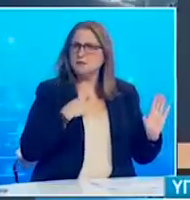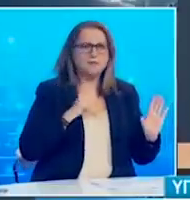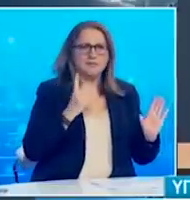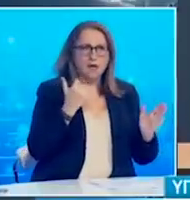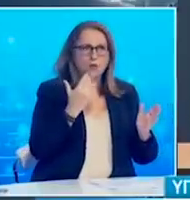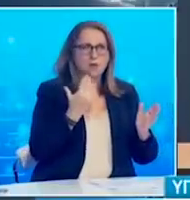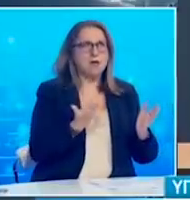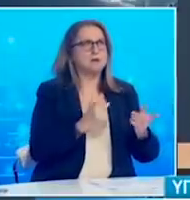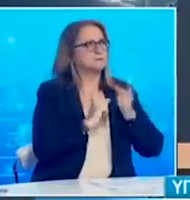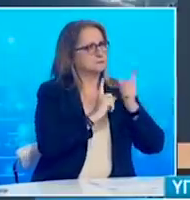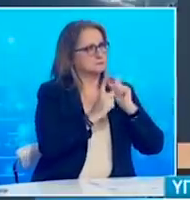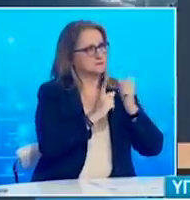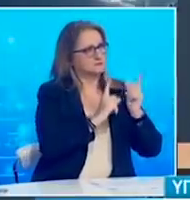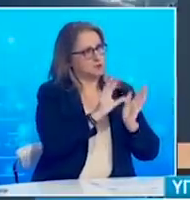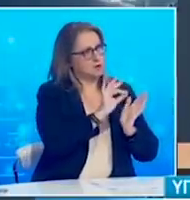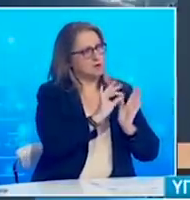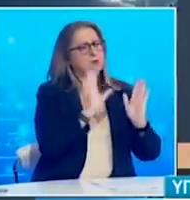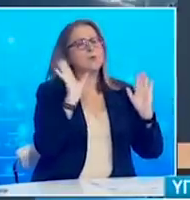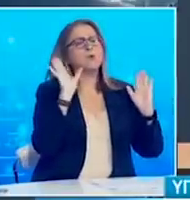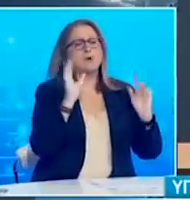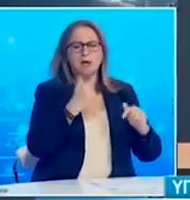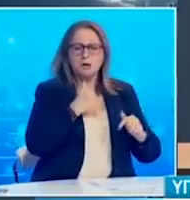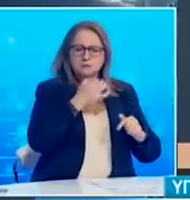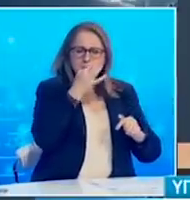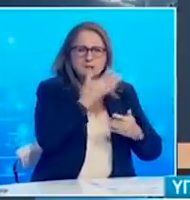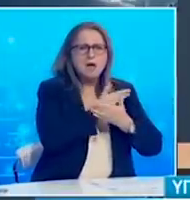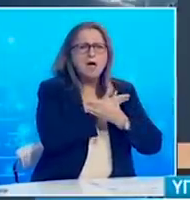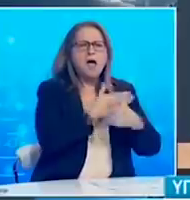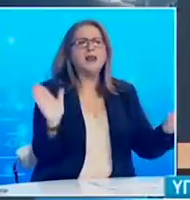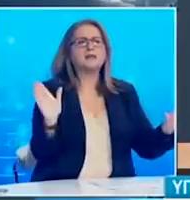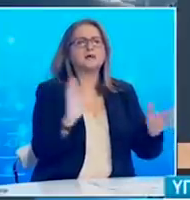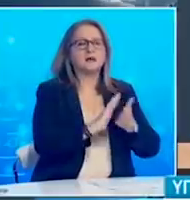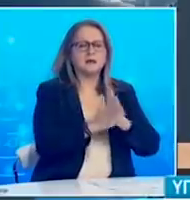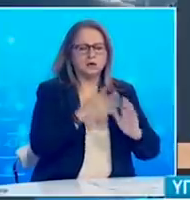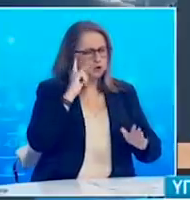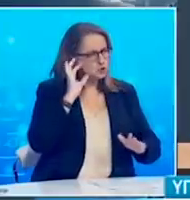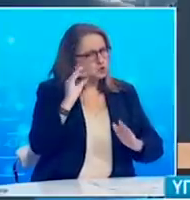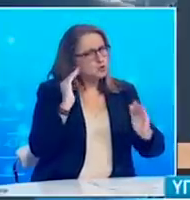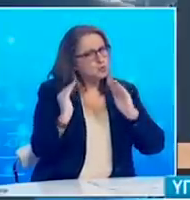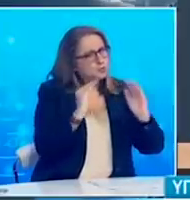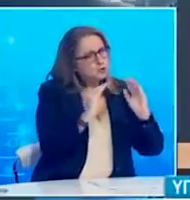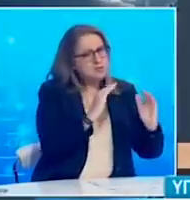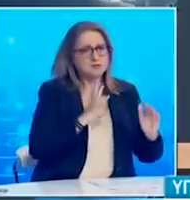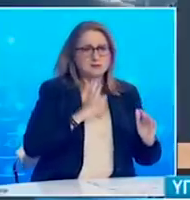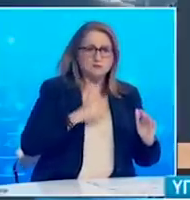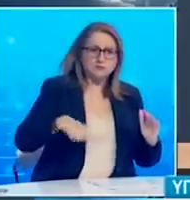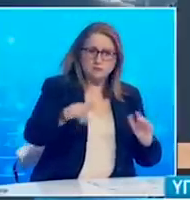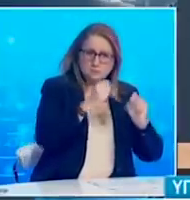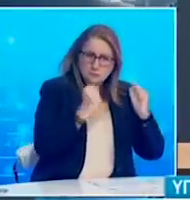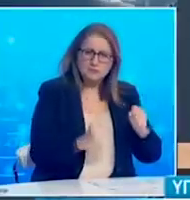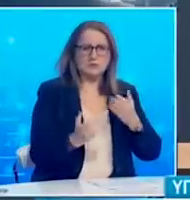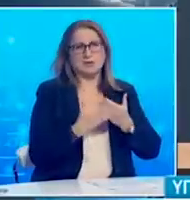περιοχή. Όπου υπάρχει πρόβλημα, το λέμε καθαρά για να προστατέψουμε κατοίκους αλλά και επισκέπτες. Και λαμβάνονται και τα ανάλογα